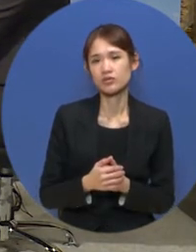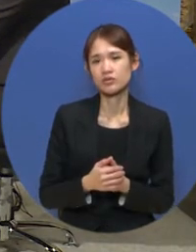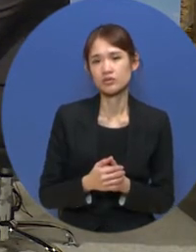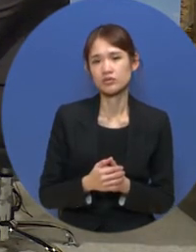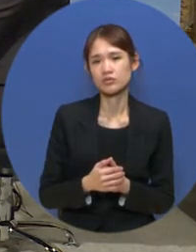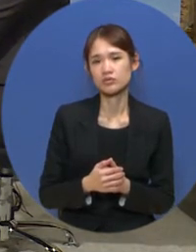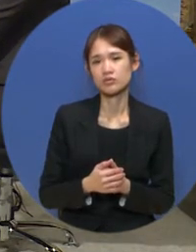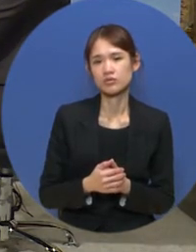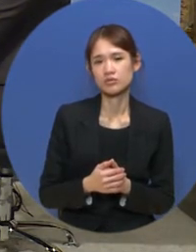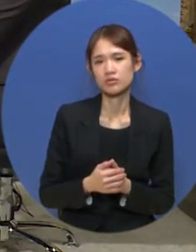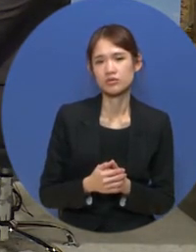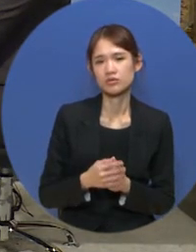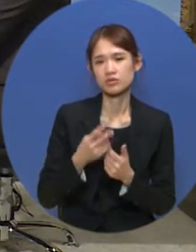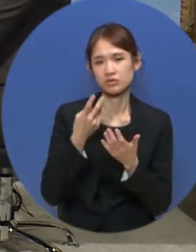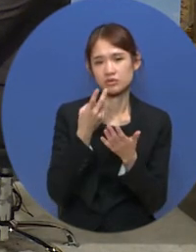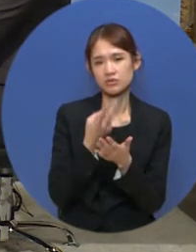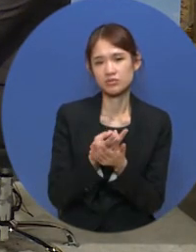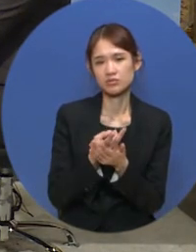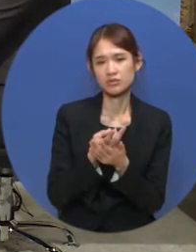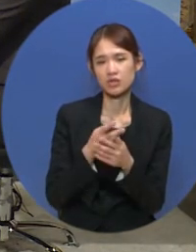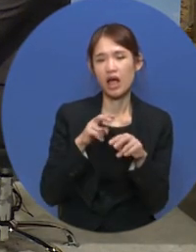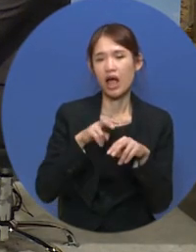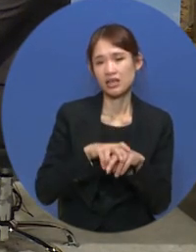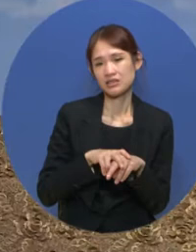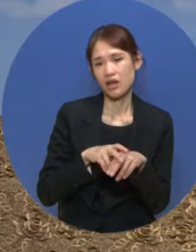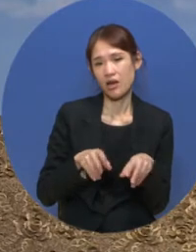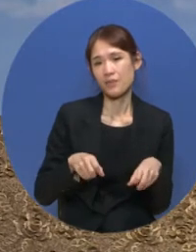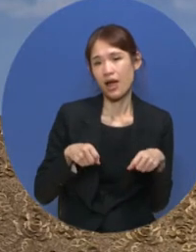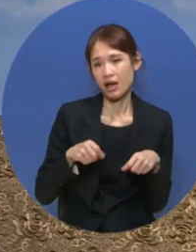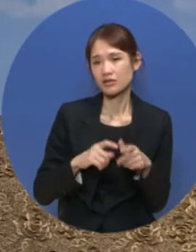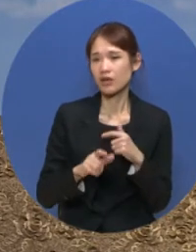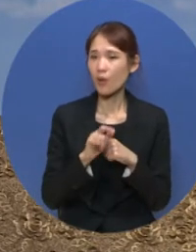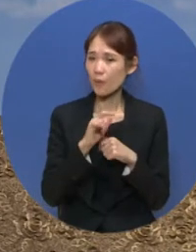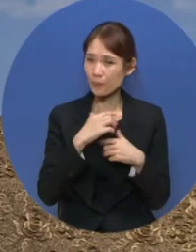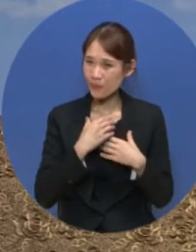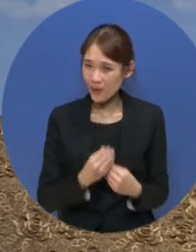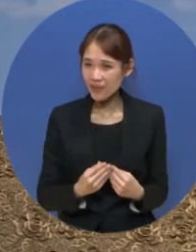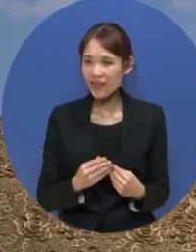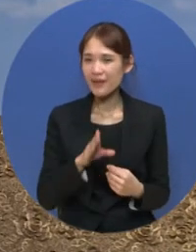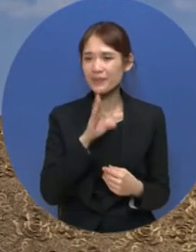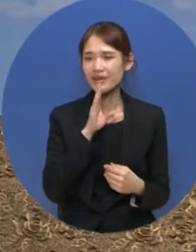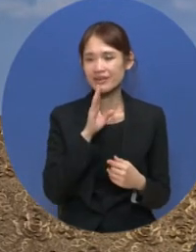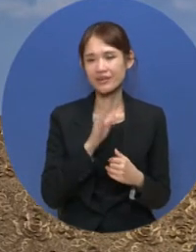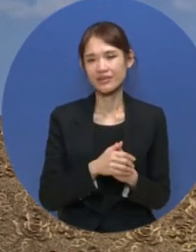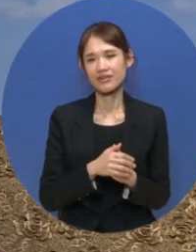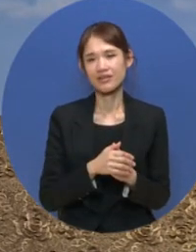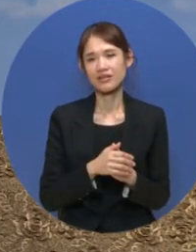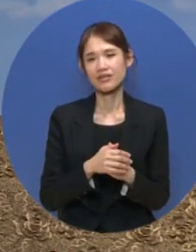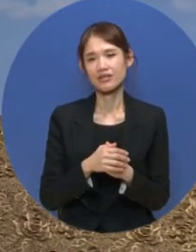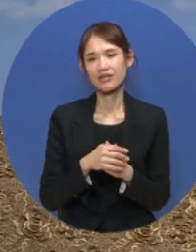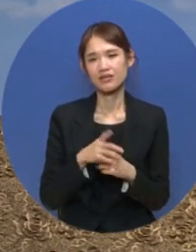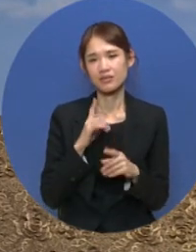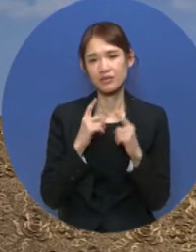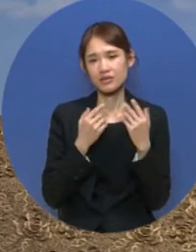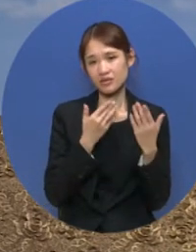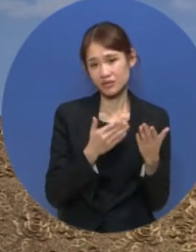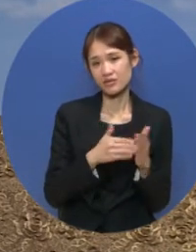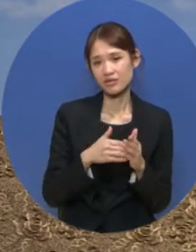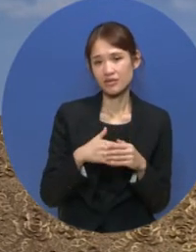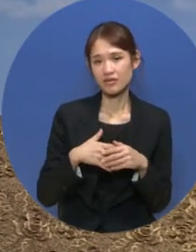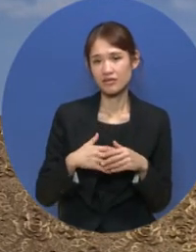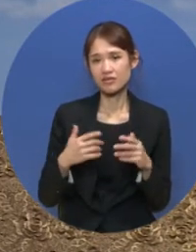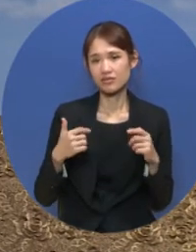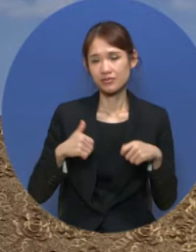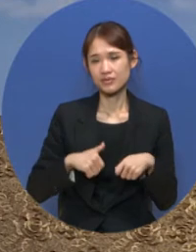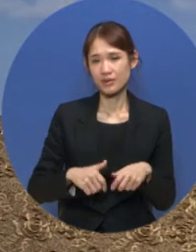침대에 앉아서 바지를 입는 게 조금 더 편하거든요. 그래서 전혀 생각지 못한 부분이셨을 네. 것 같아요. 그래서 그걸 말씀드리고 네. 제가 또